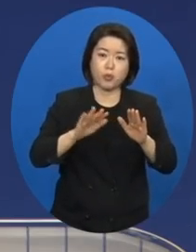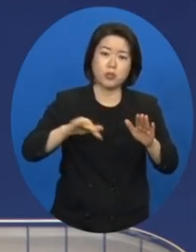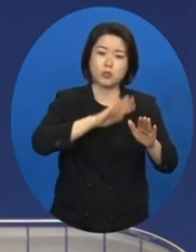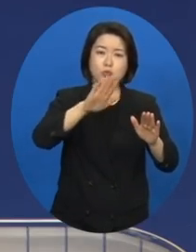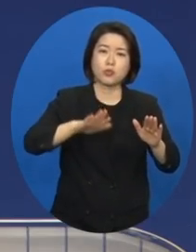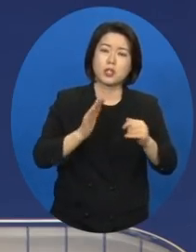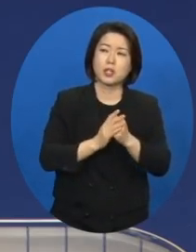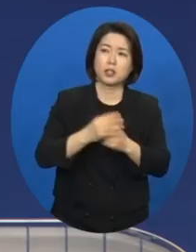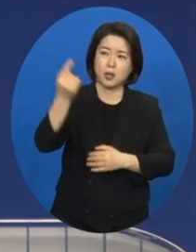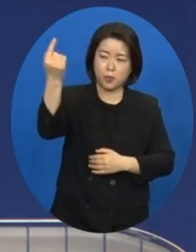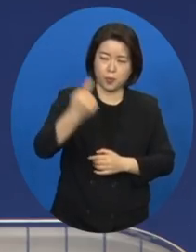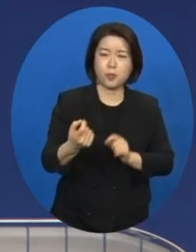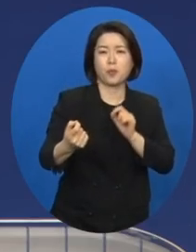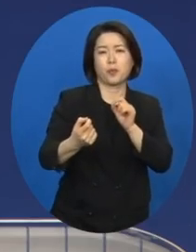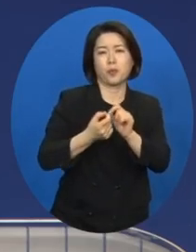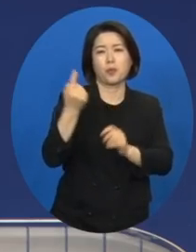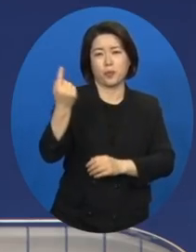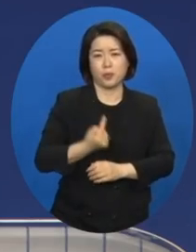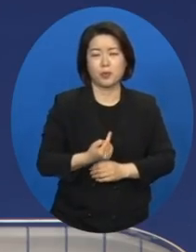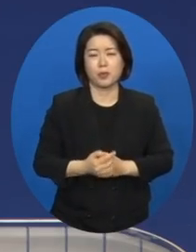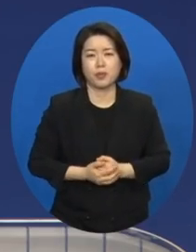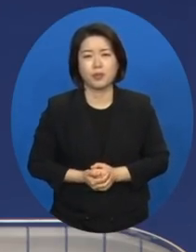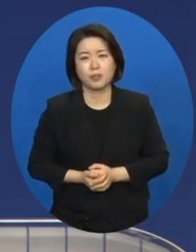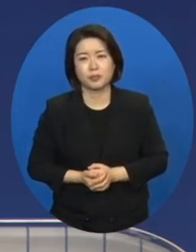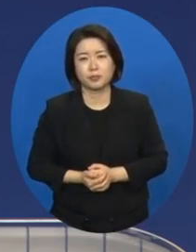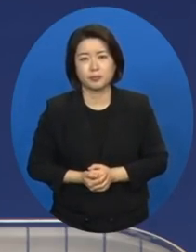우리에게 다가오신다라는.